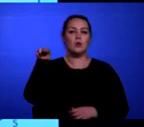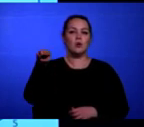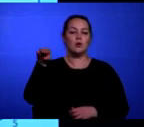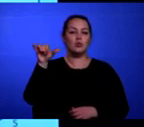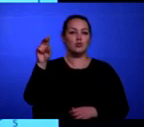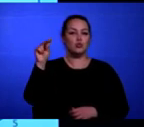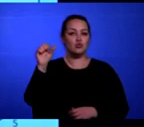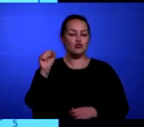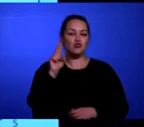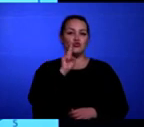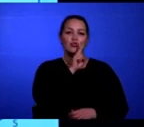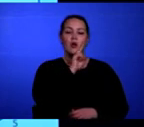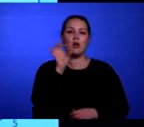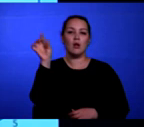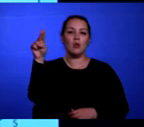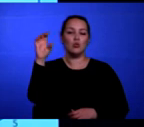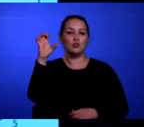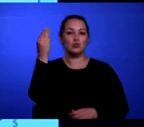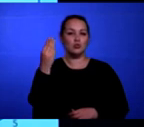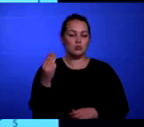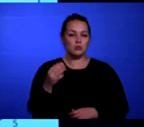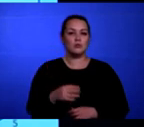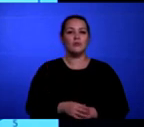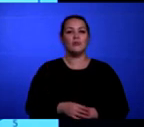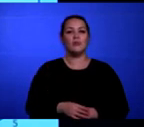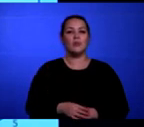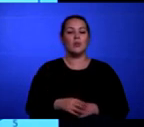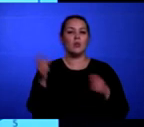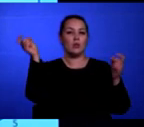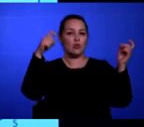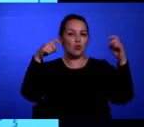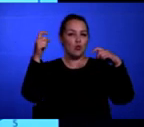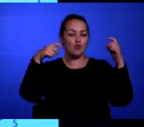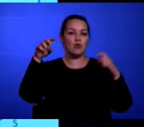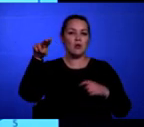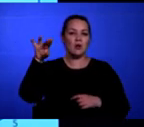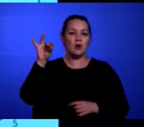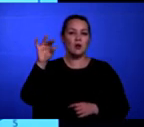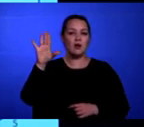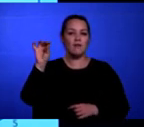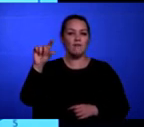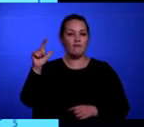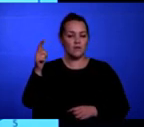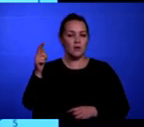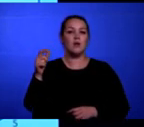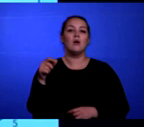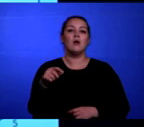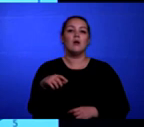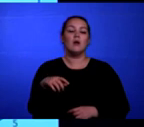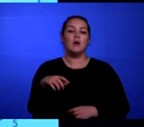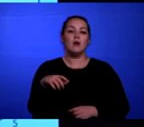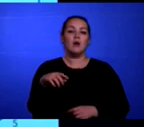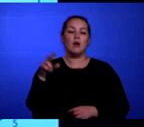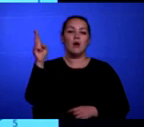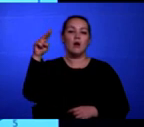женского рода существительное проливной дождь лил дождь он мой